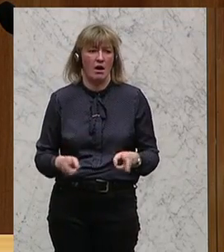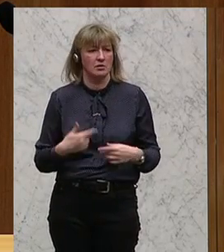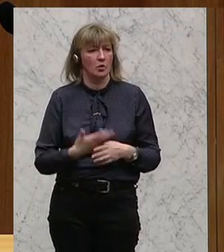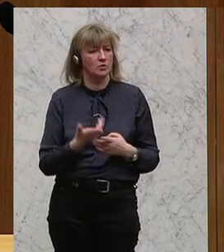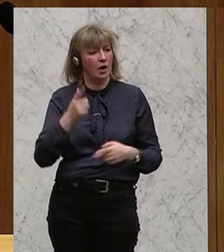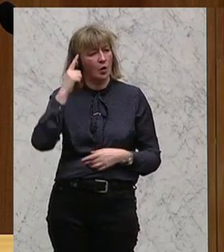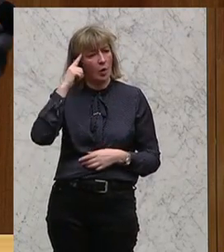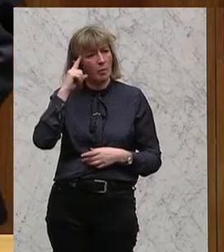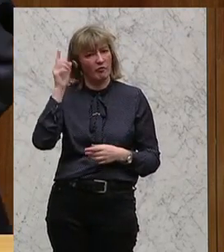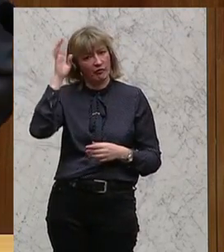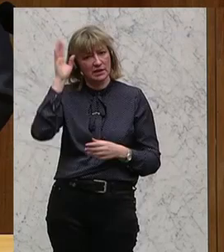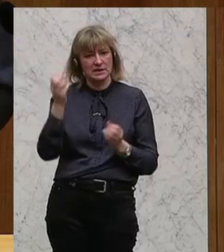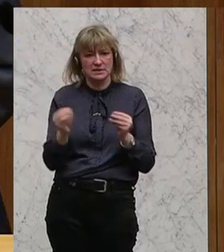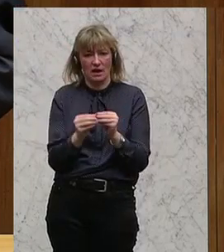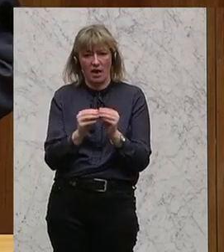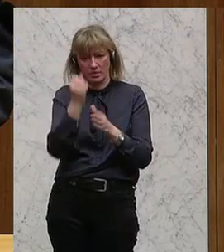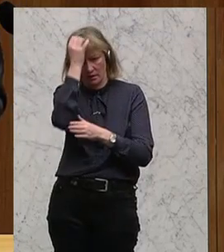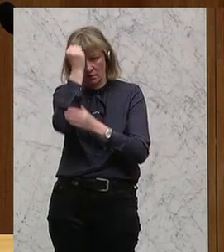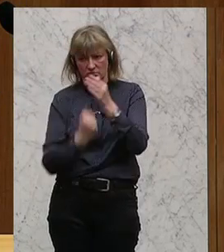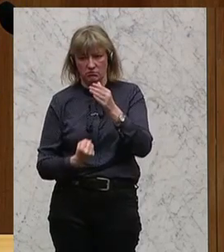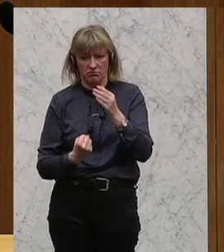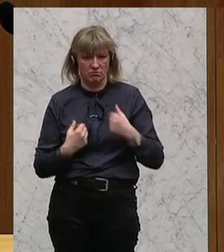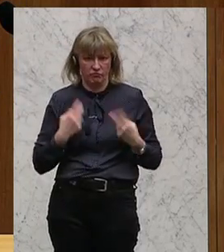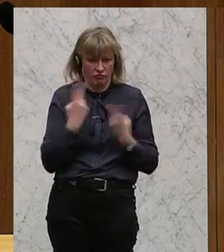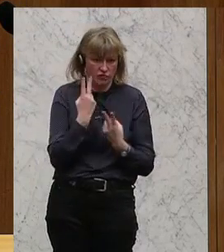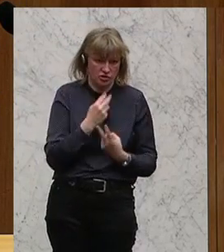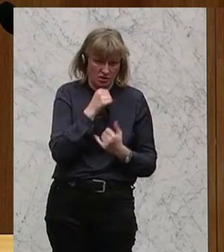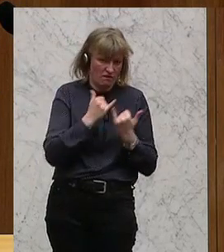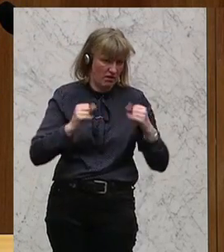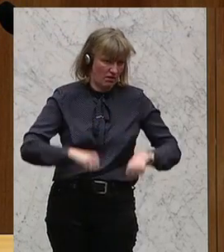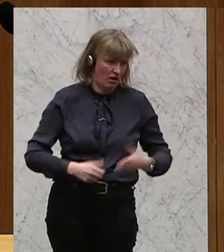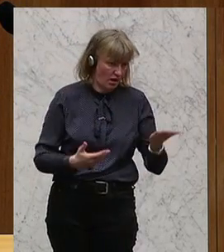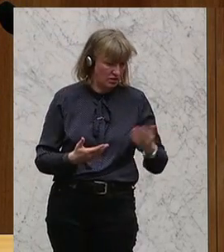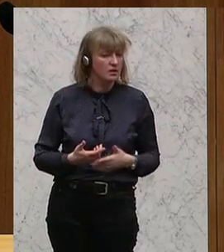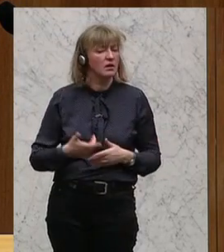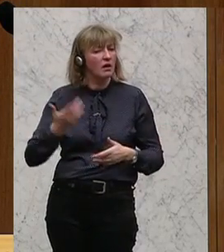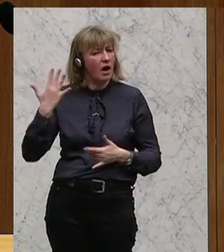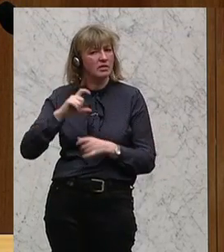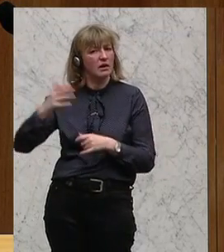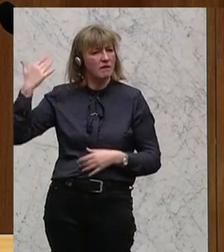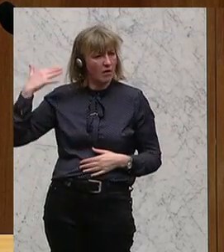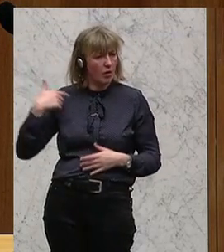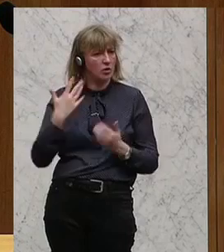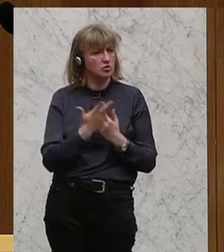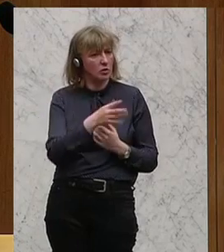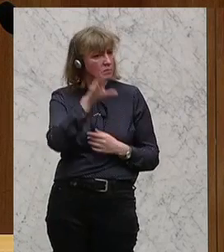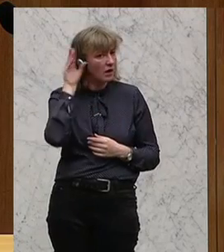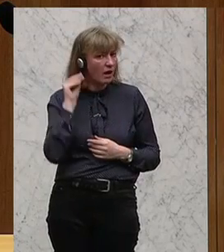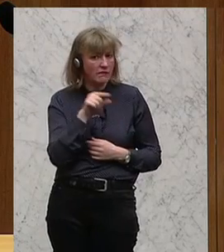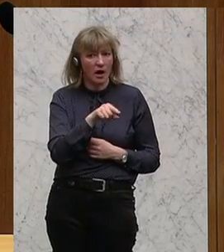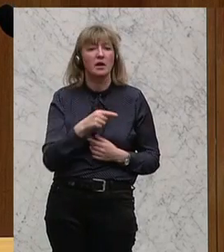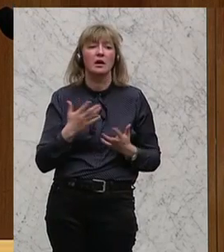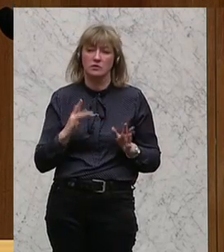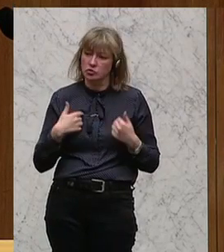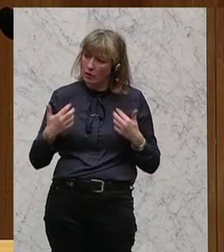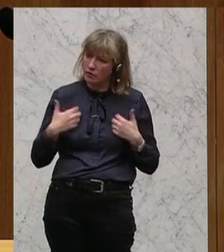und den Kopf in den Sand stecken. So. Herr Sozialminister, vor einigen Tagen, vor einigen Wochen haben wir von Ihnen die Meldungen vernommen, und es freut